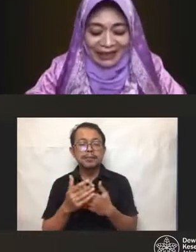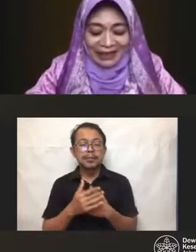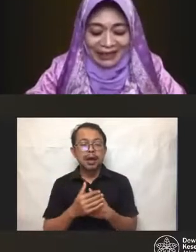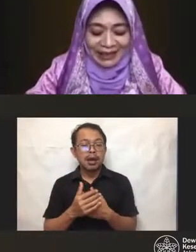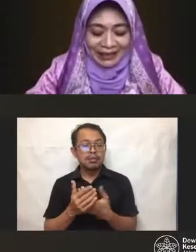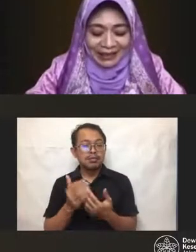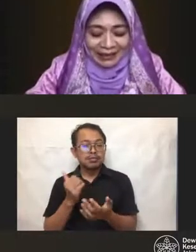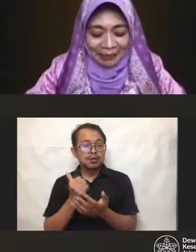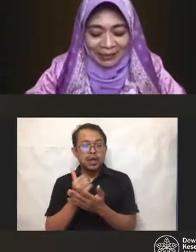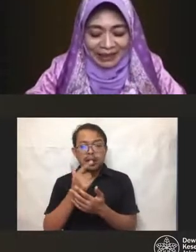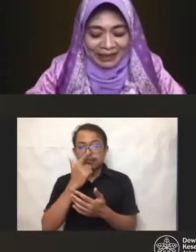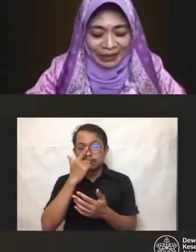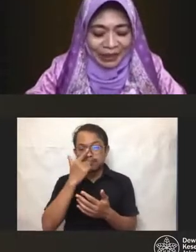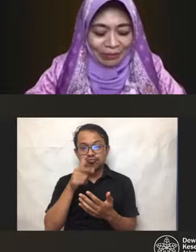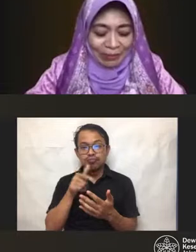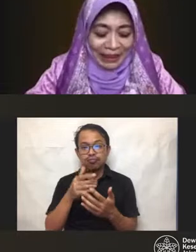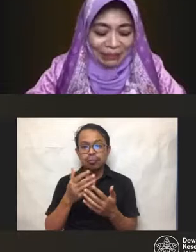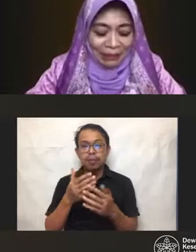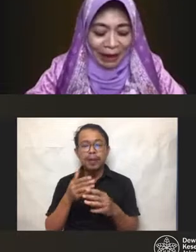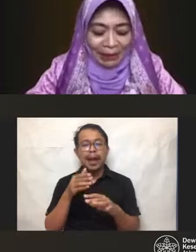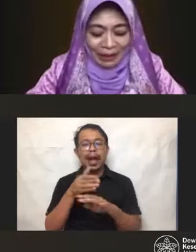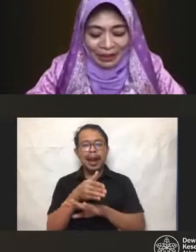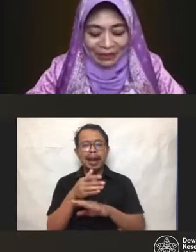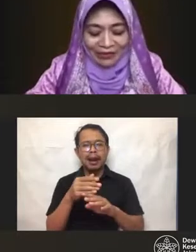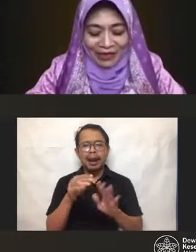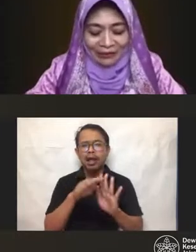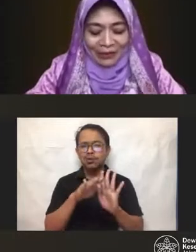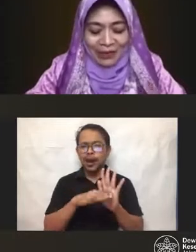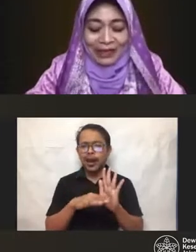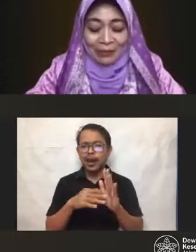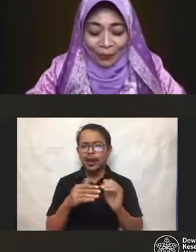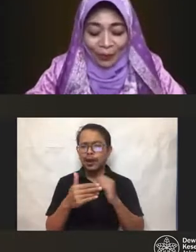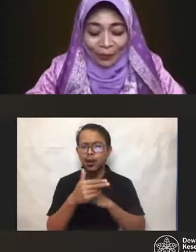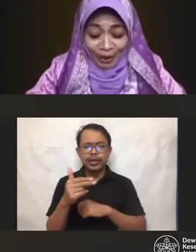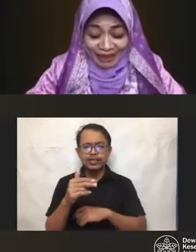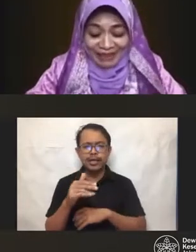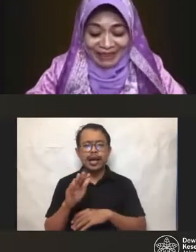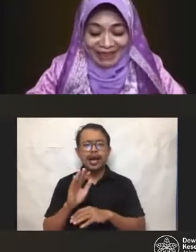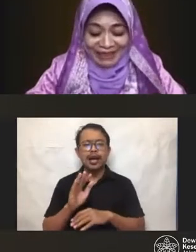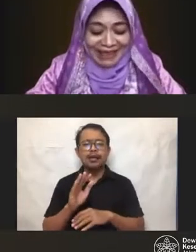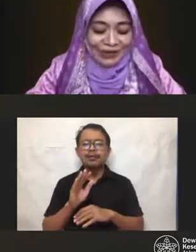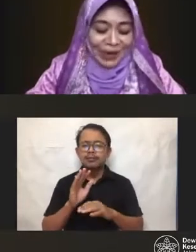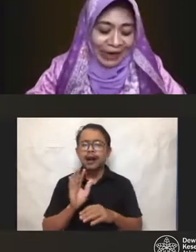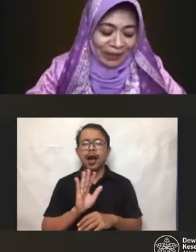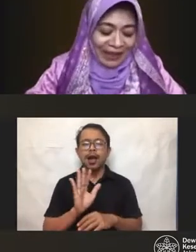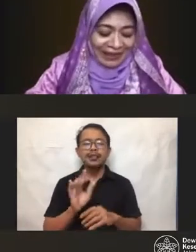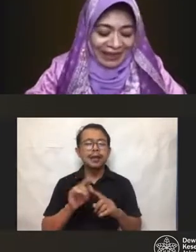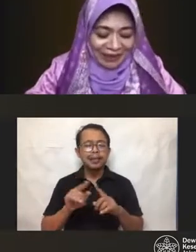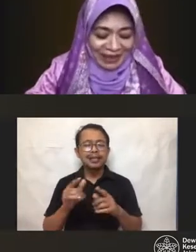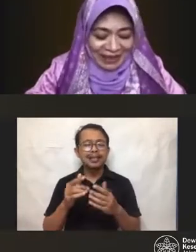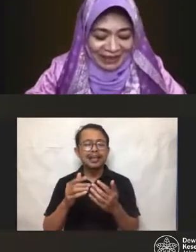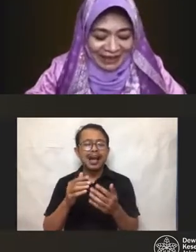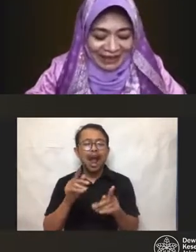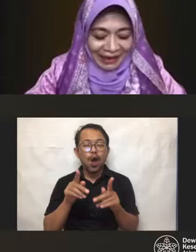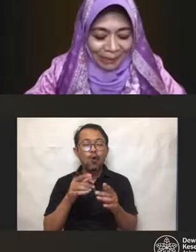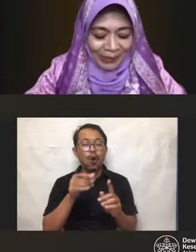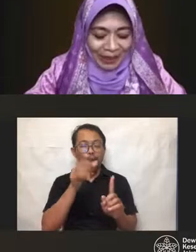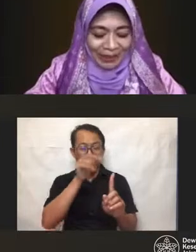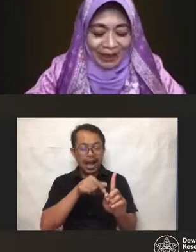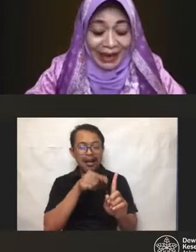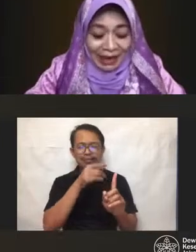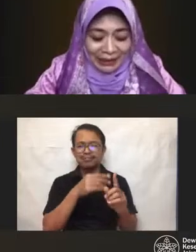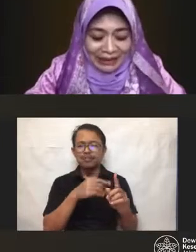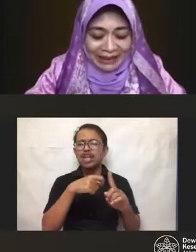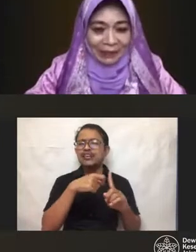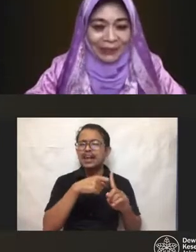mengedepankan kekerasan, tapi jika seseorang memiliki pemahaman konservatif, diprovokasi sedikit saja itu akan bergeser ya menjadi radikal.